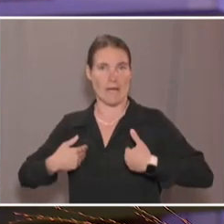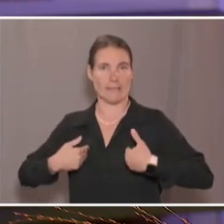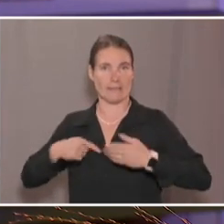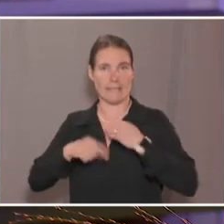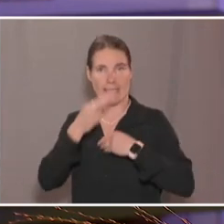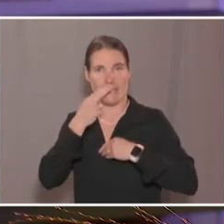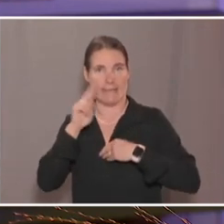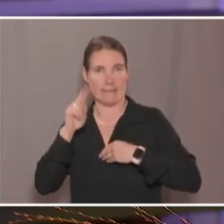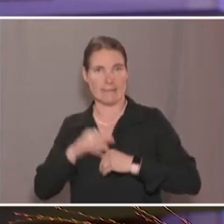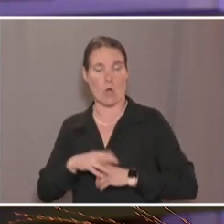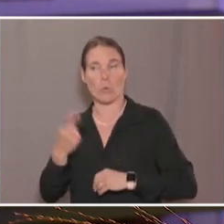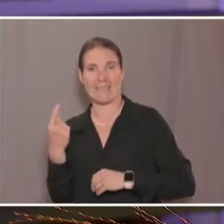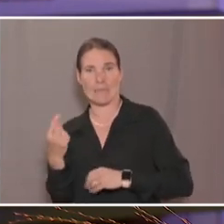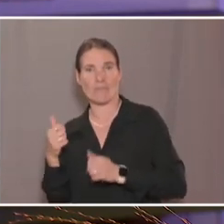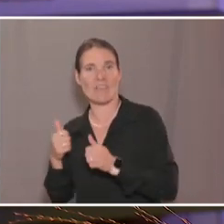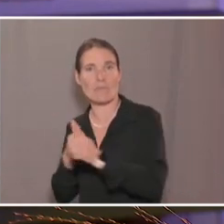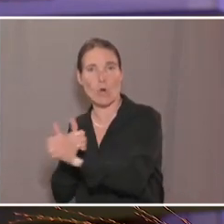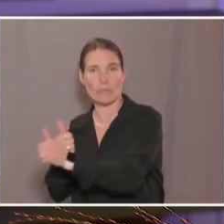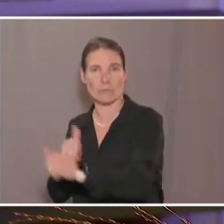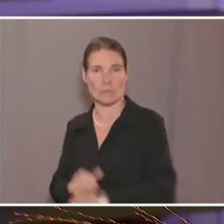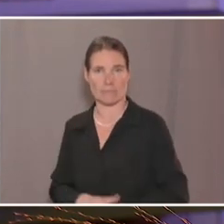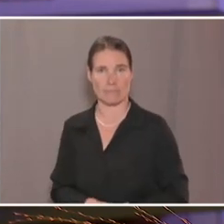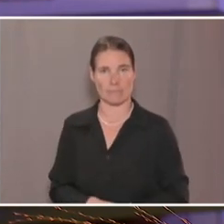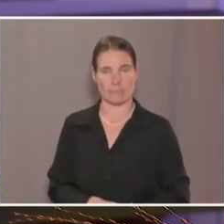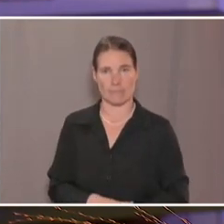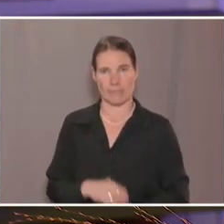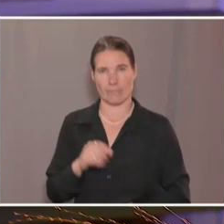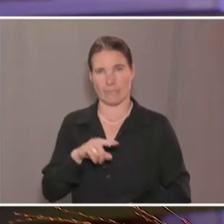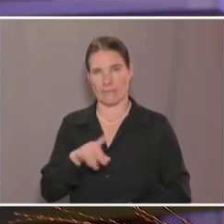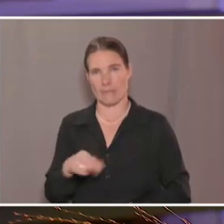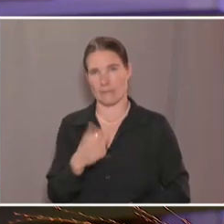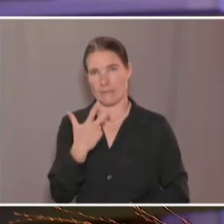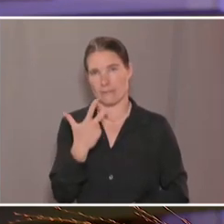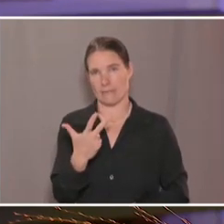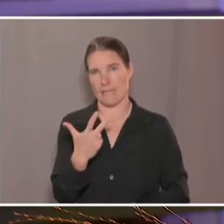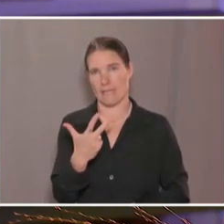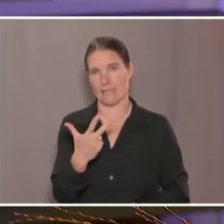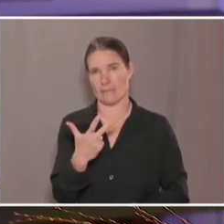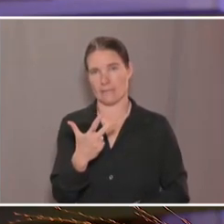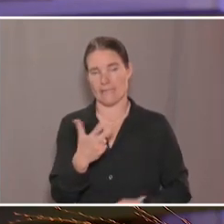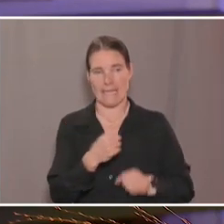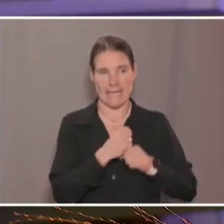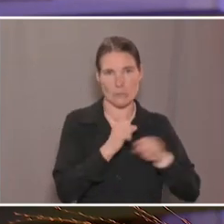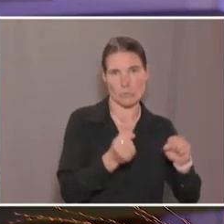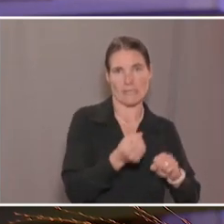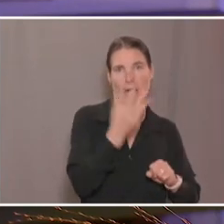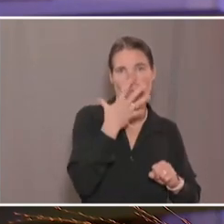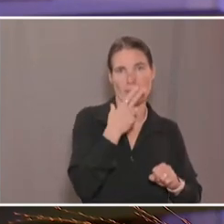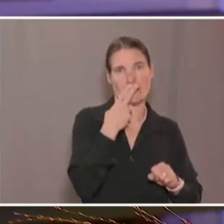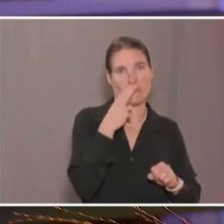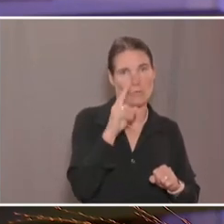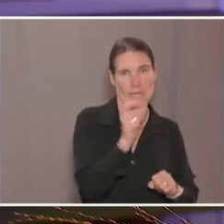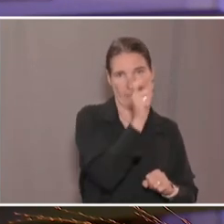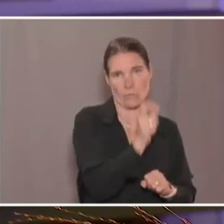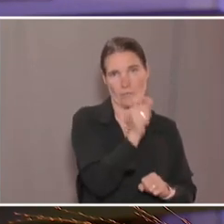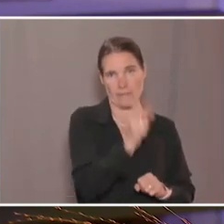den NS-Verfolgten gehört hatte. Hingegen 3 exponierte Nationalsozialisten. Das Spektrum